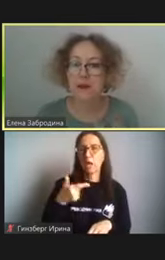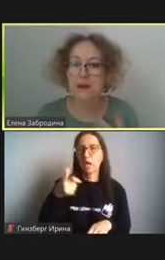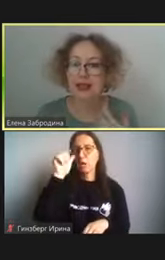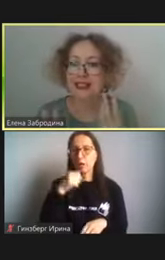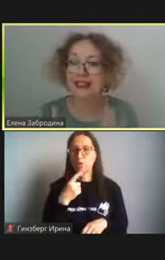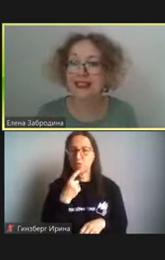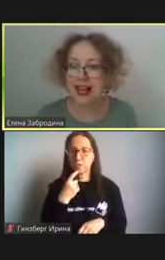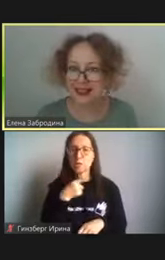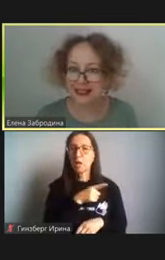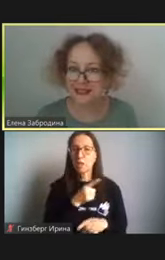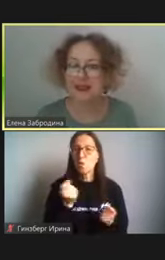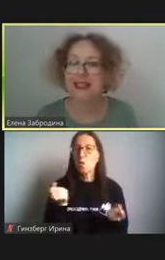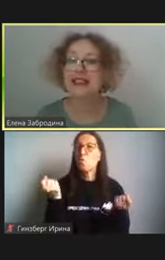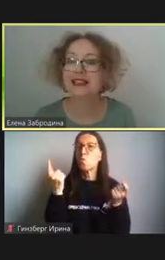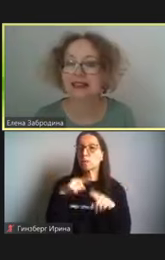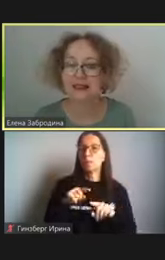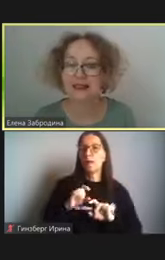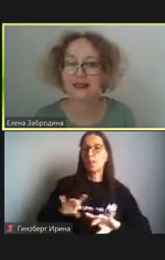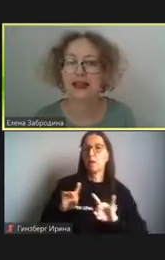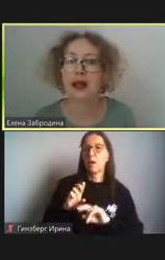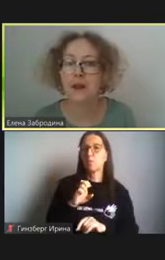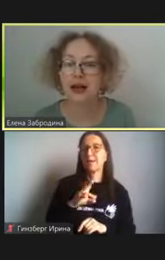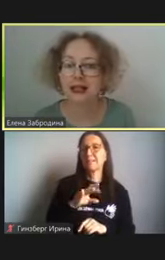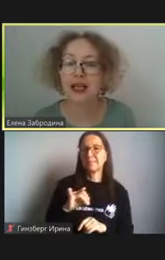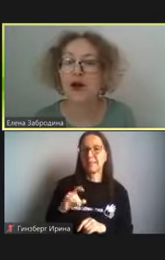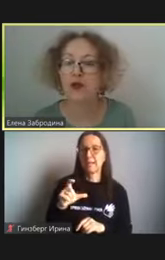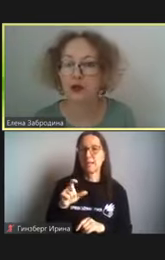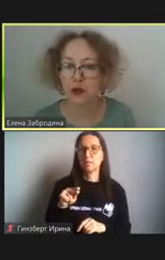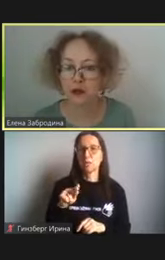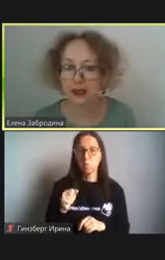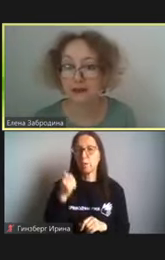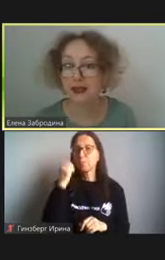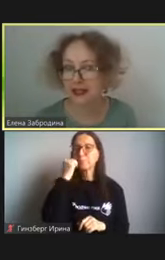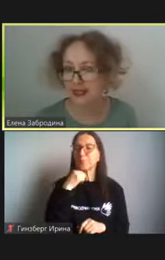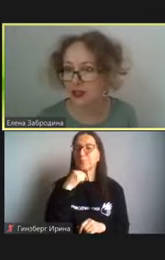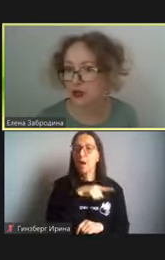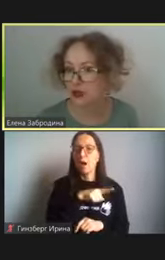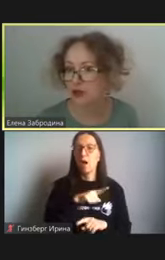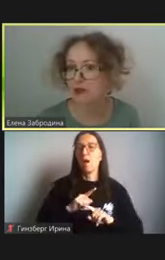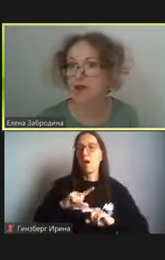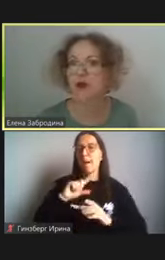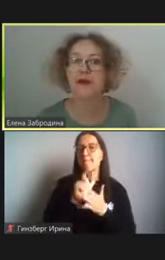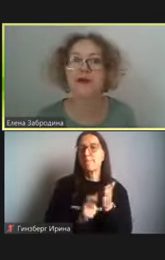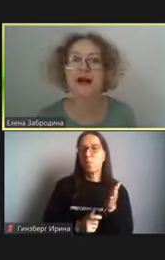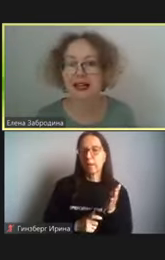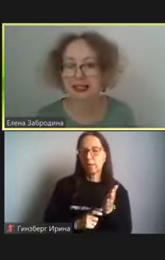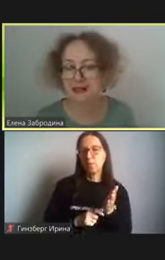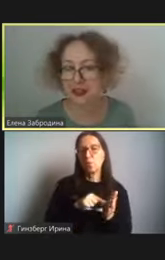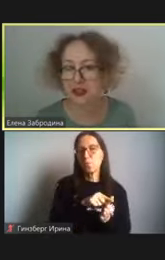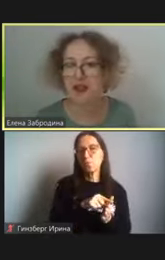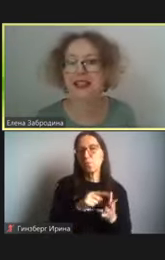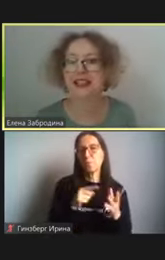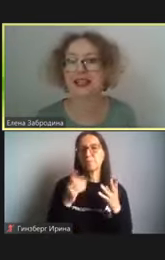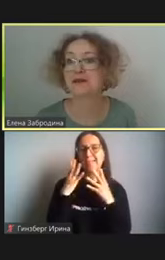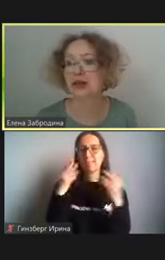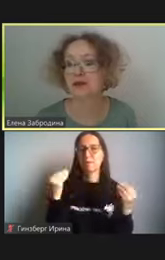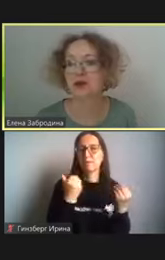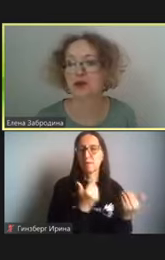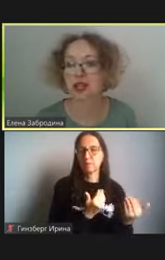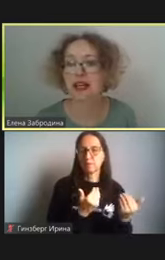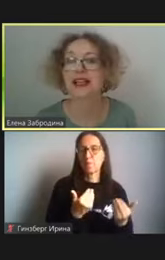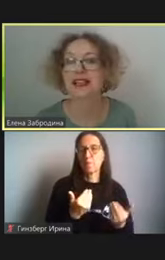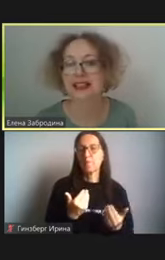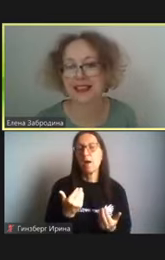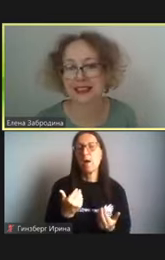через пересказ нидерландского поэта Вондела. Мы, кстати, о нем еще вспомним, когда в следующий раз